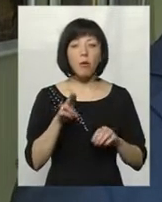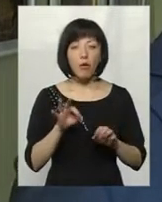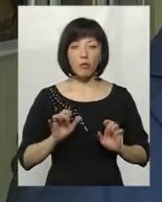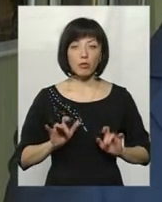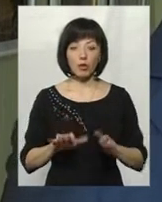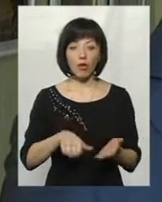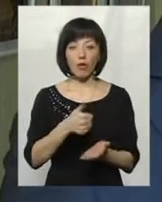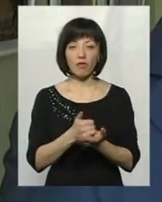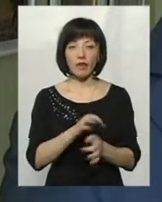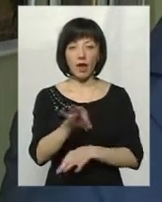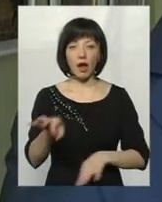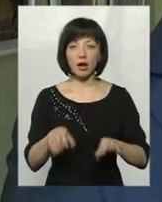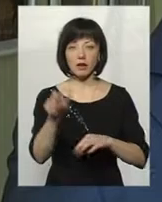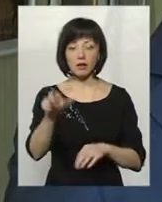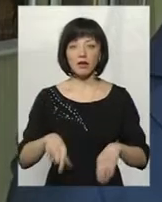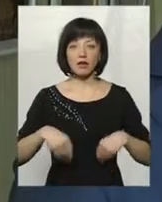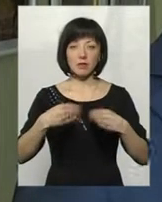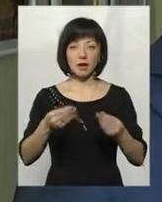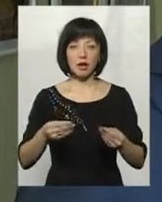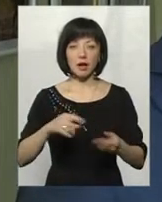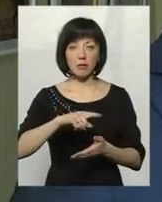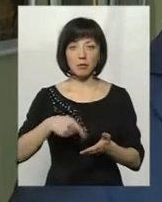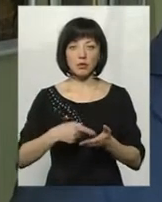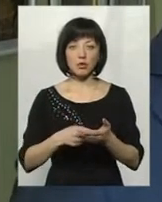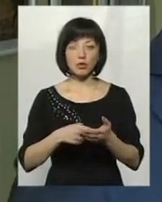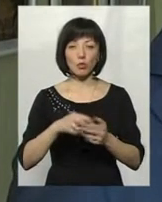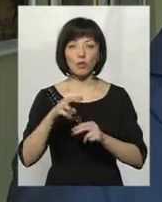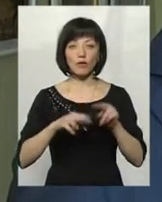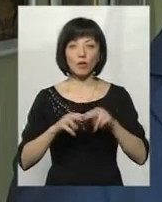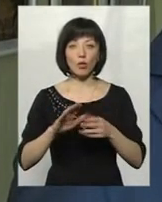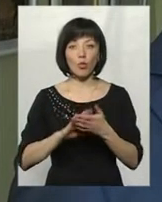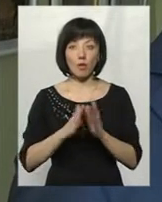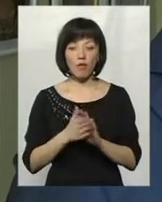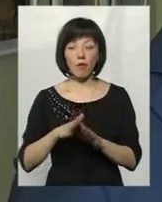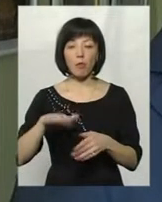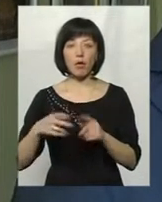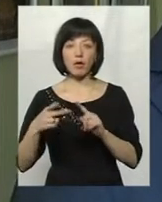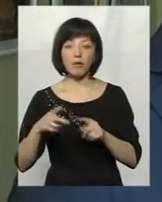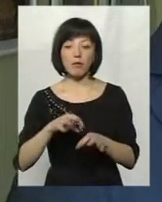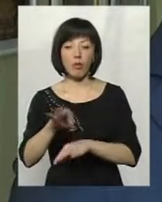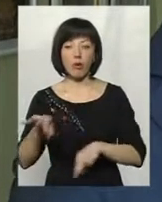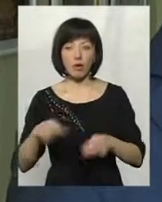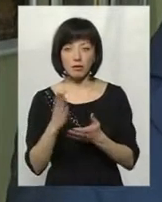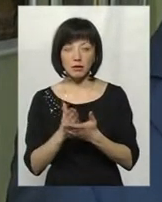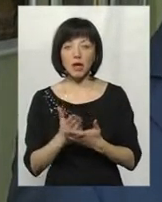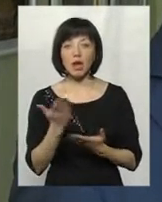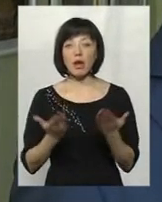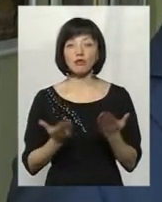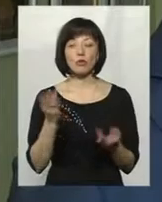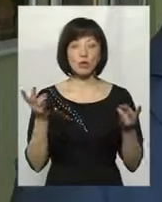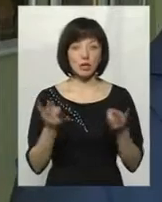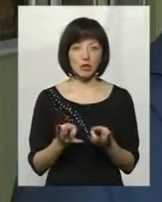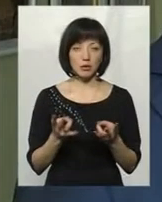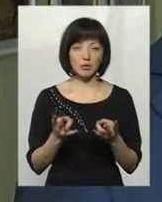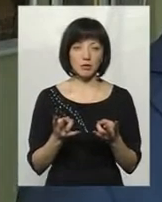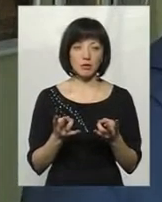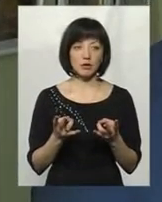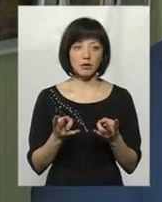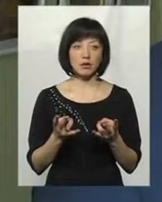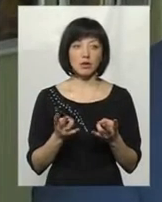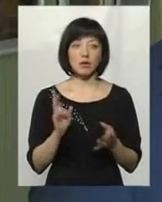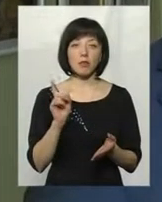головний архітектор видає містобудівні умови обмеження, після того є проєкт. Проєкт, якщо потрібно забудови,